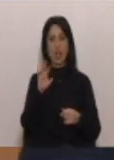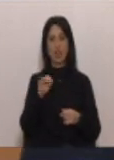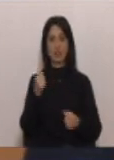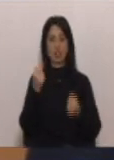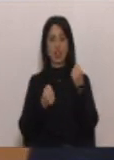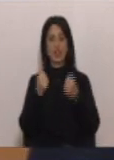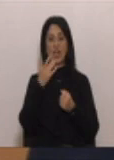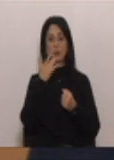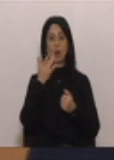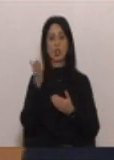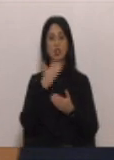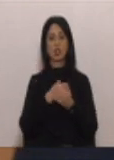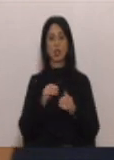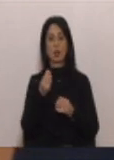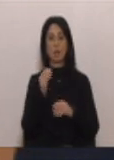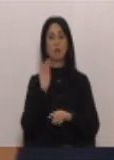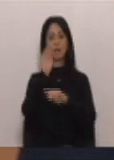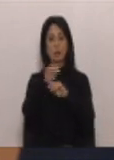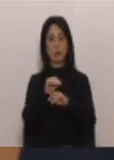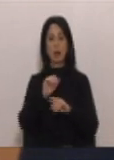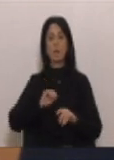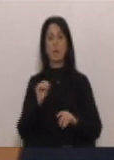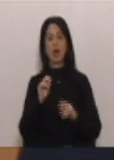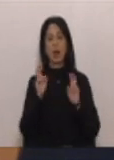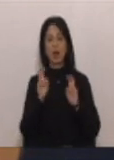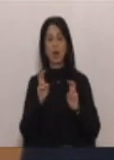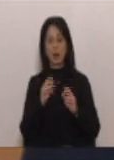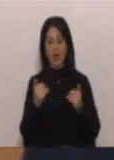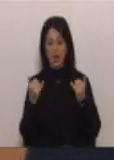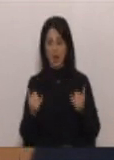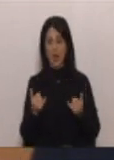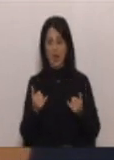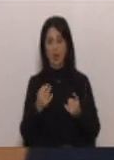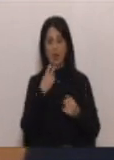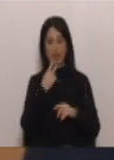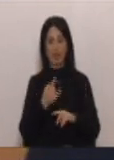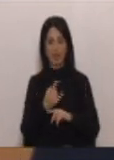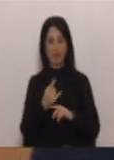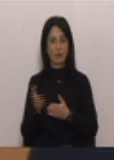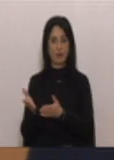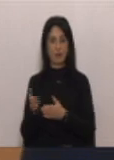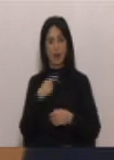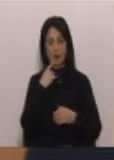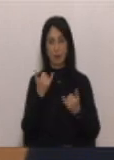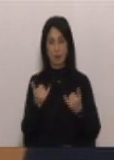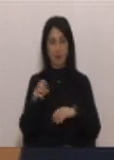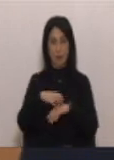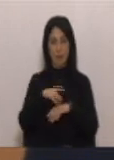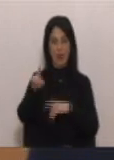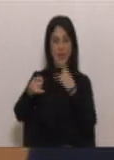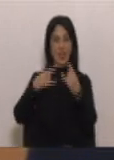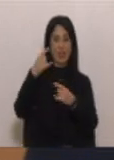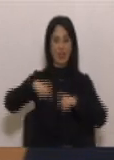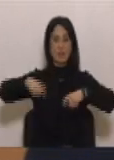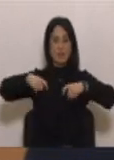სატრანსპორტო პოლიტიკის შედეგადო გაიზარდა ტარიფებიო. მეგობრებო, აი ეს ახლა აი ცინიკოსი რომ ამბობს დღეს მისი პარტიული ტელევიზიას